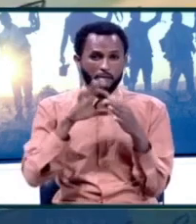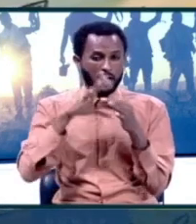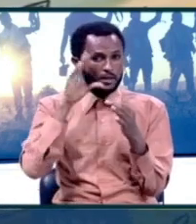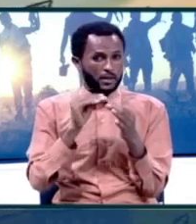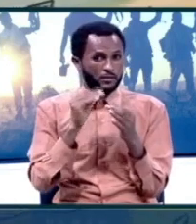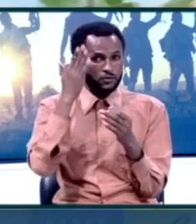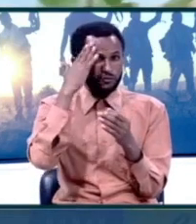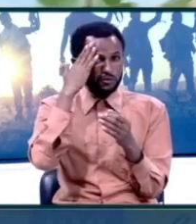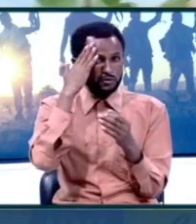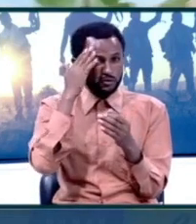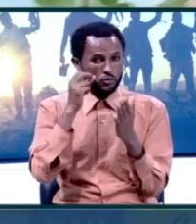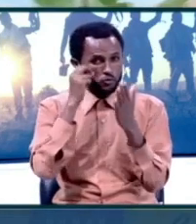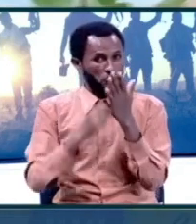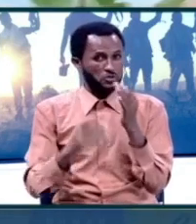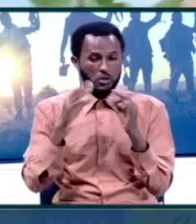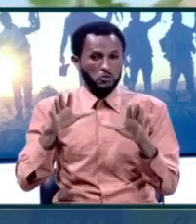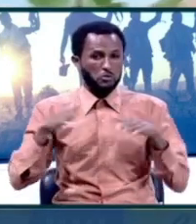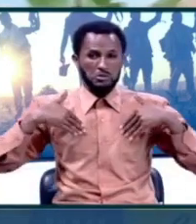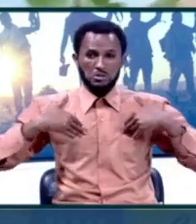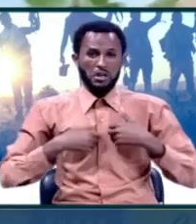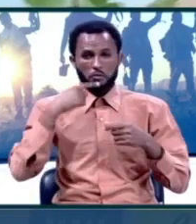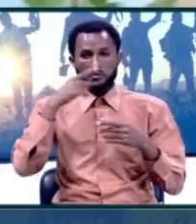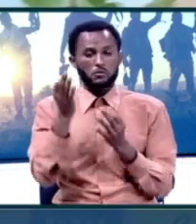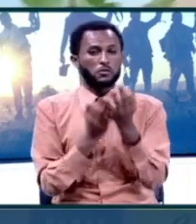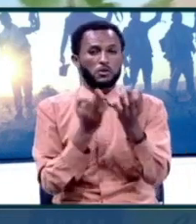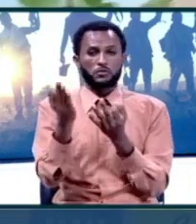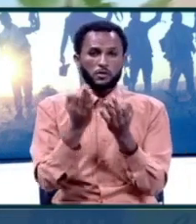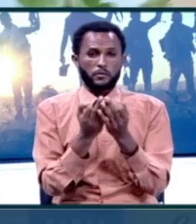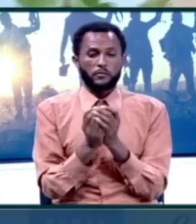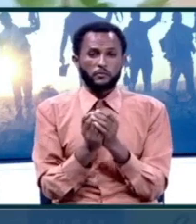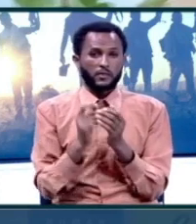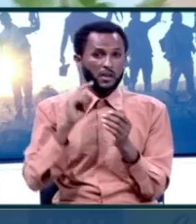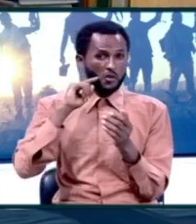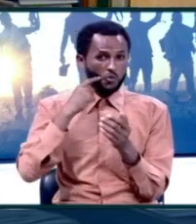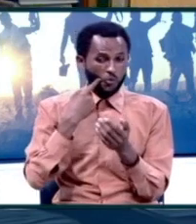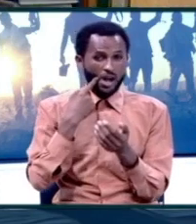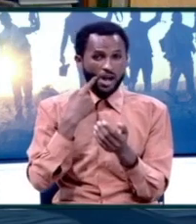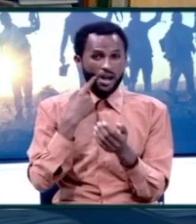ዓለም ዝፈልጦን ውፅኢት ዘይብሉ ድኻምን እዩ ክብሉ ገሊፆም ኣሽምባንያ